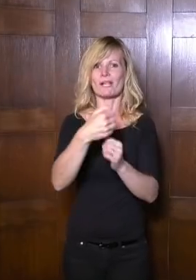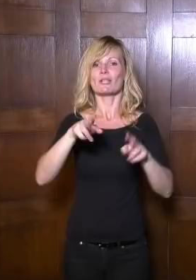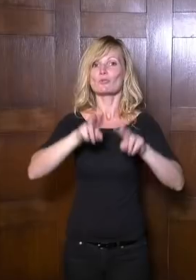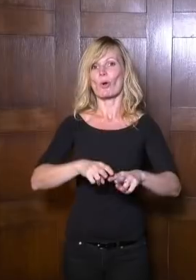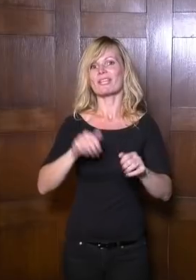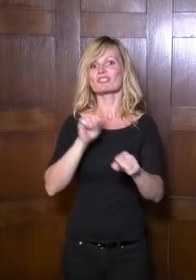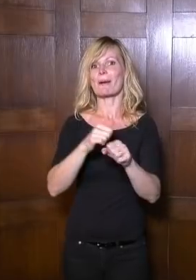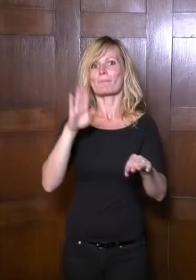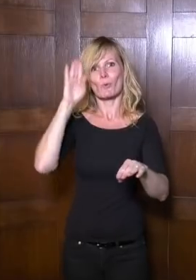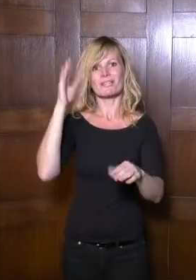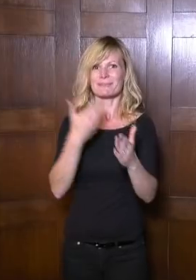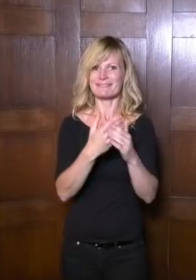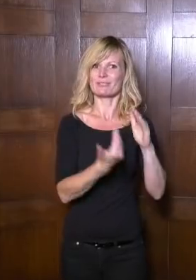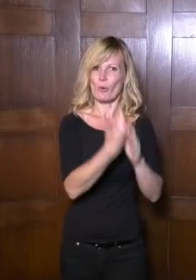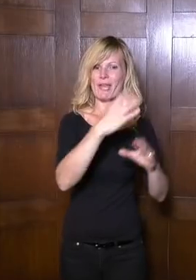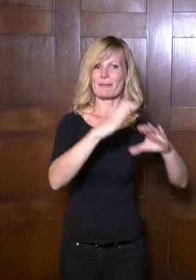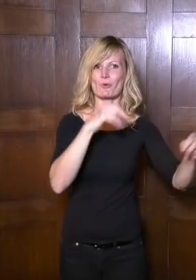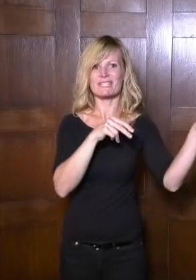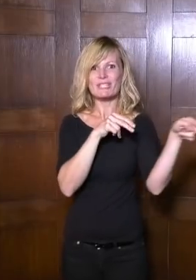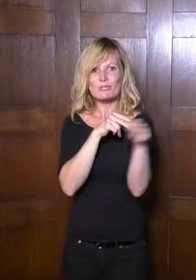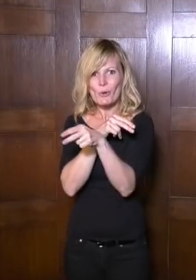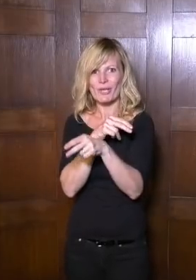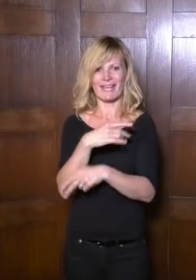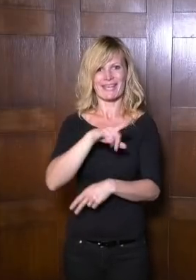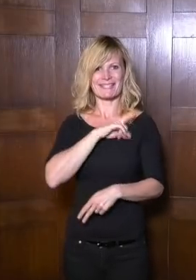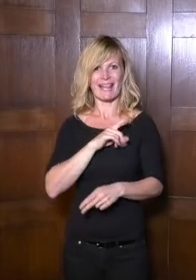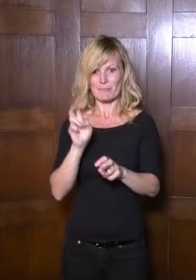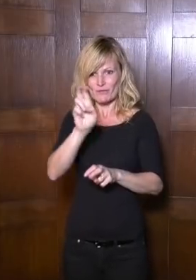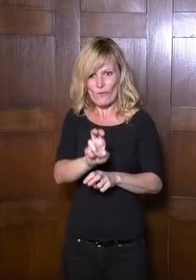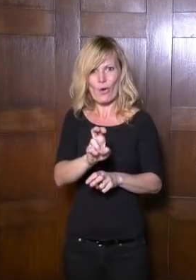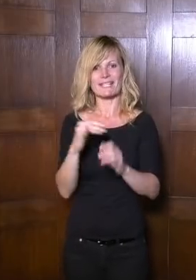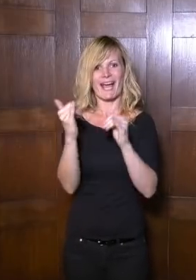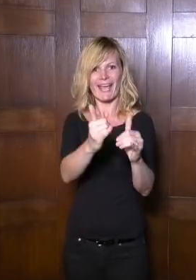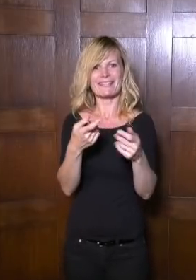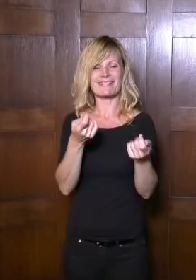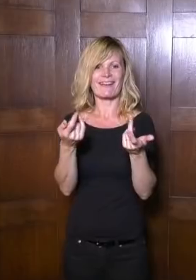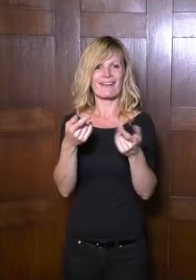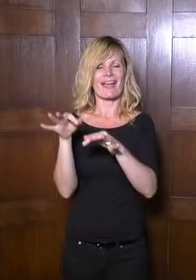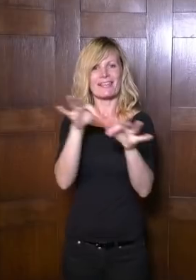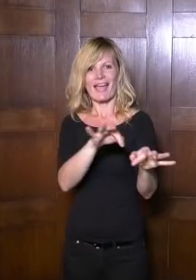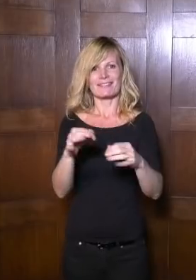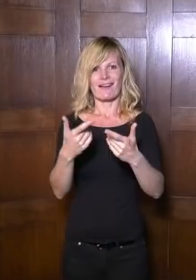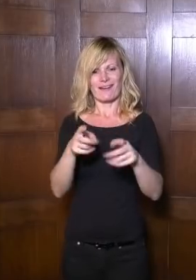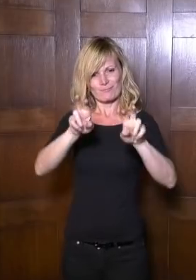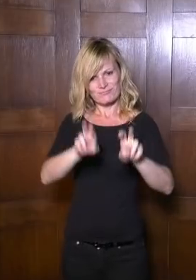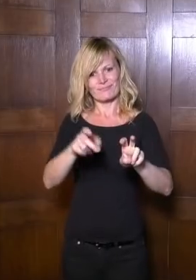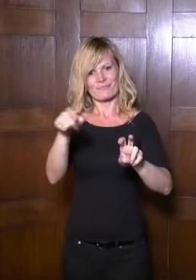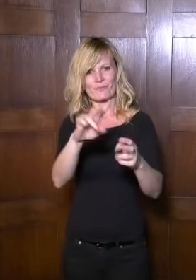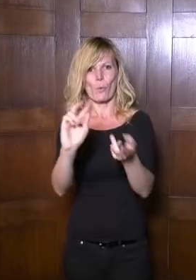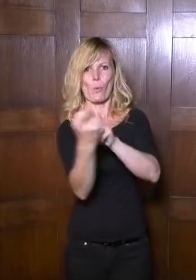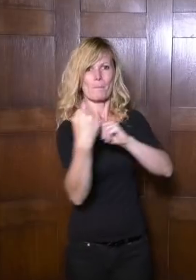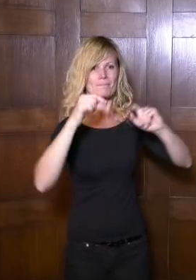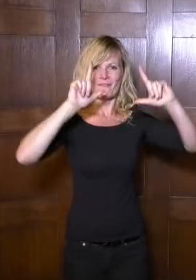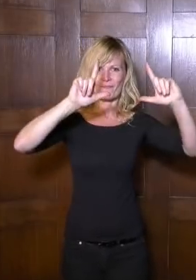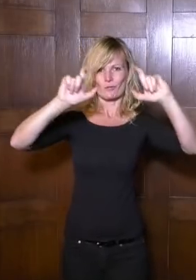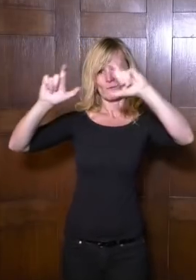zurück. Und ich habe im Bus selber mitgesessen, vorne am Reiseleitersitz, und habe so die Fotos von dem neuen Bus so voller Freude geteilt. Auch einer guten